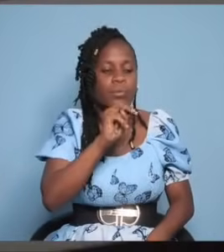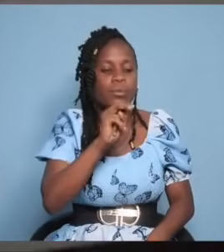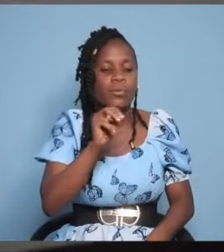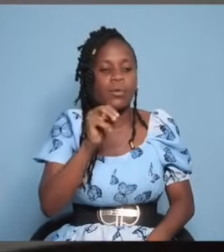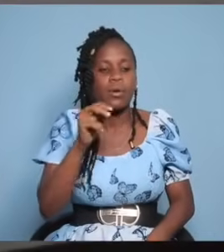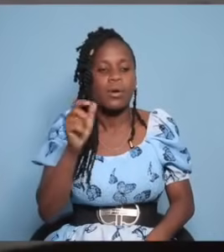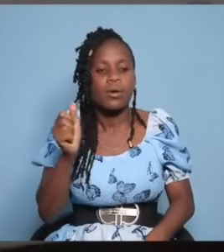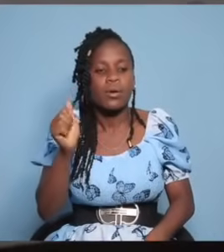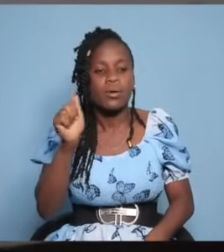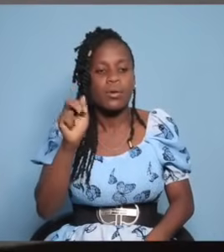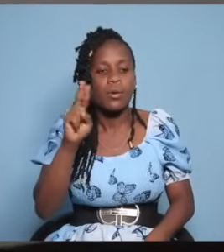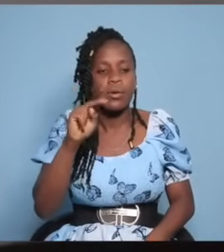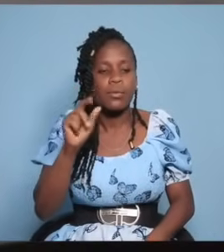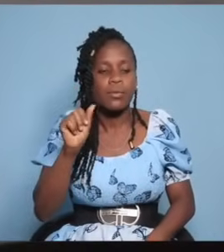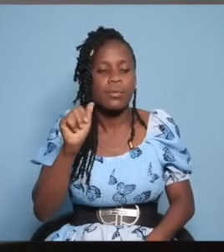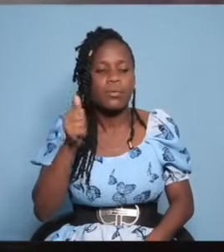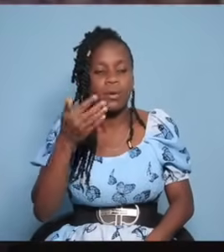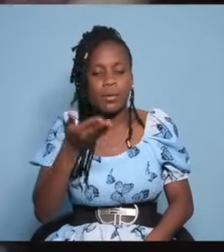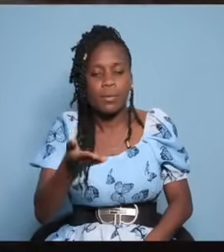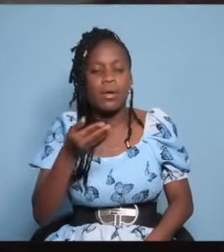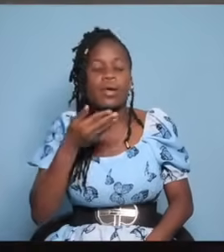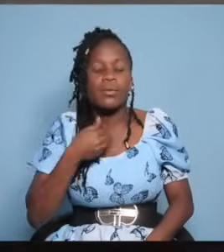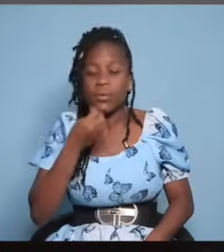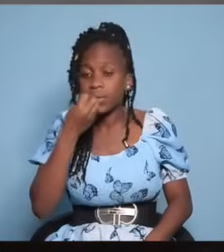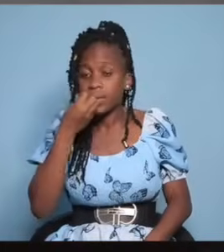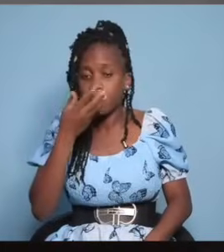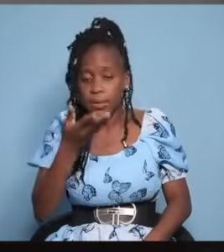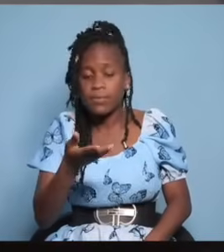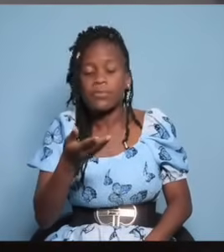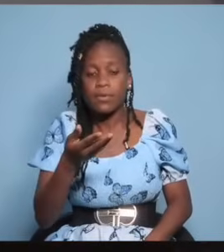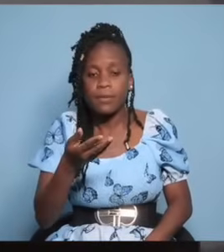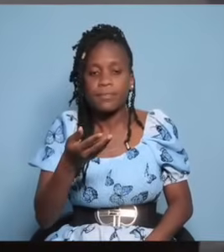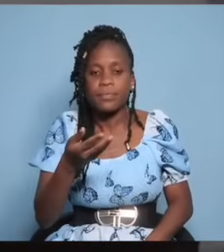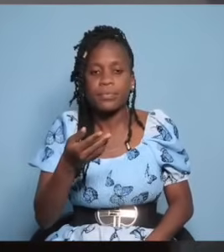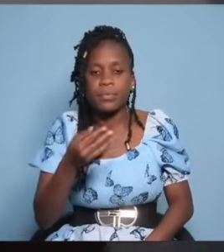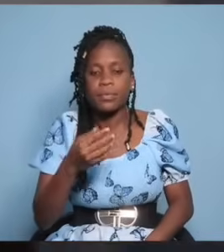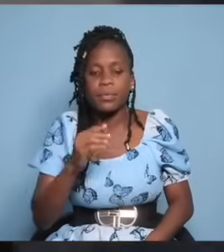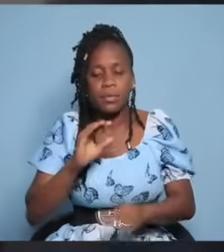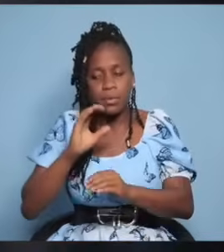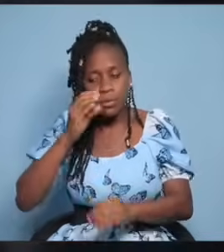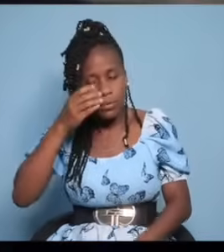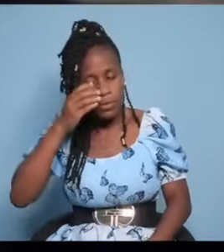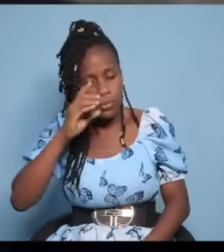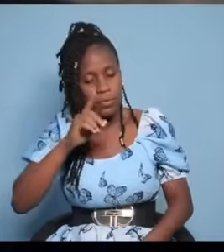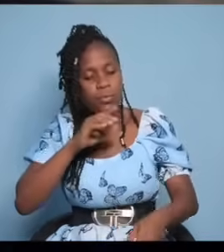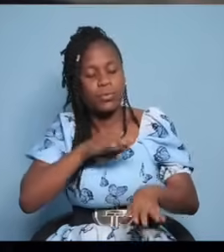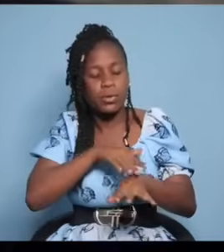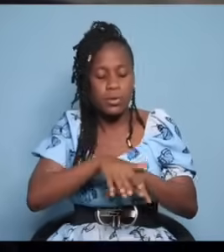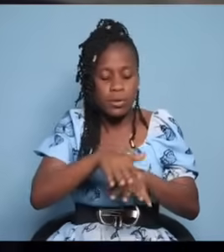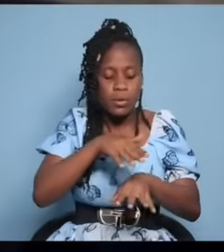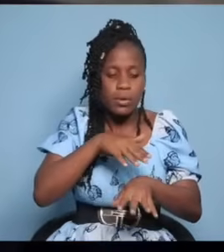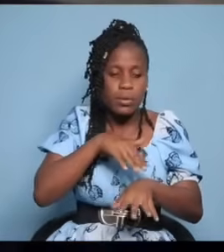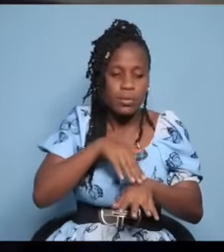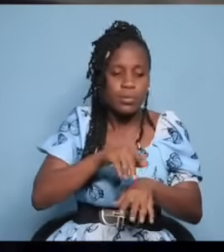ameondoka na ndoto za kuifanya Sudani kuwa moja, na Sudani kuwa huru, na Sudani kuwa yenye furaha. Huyu ni the